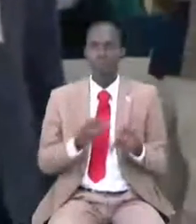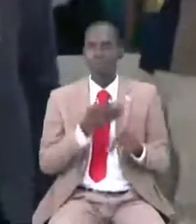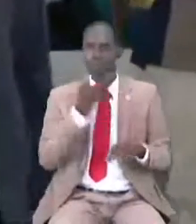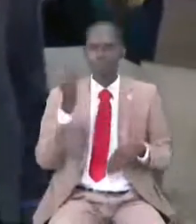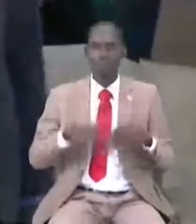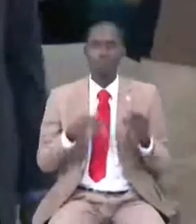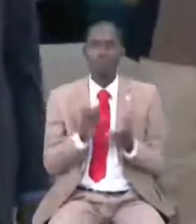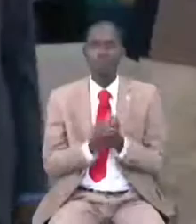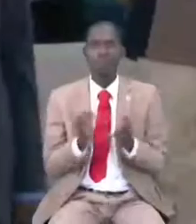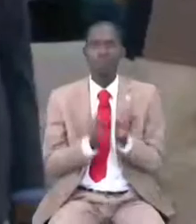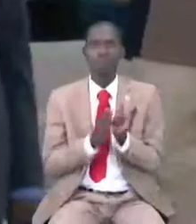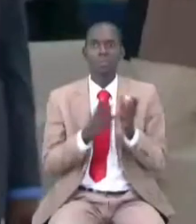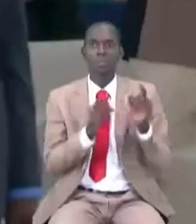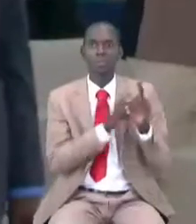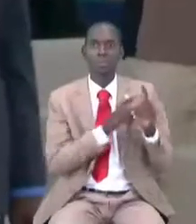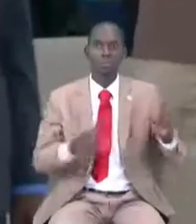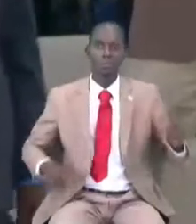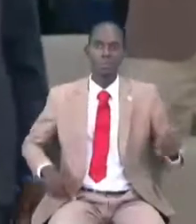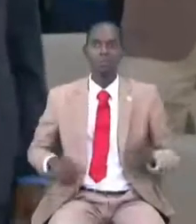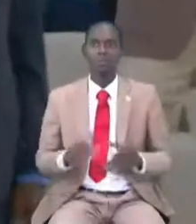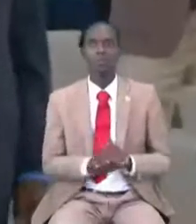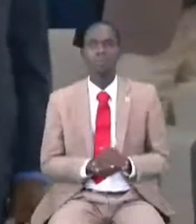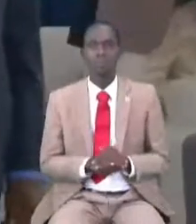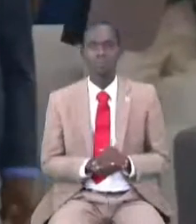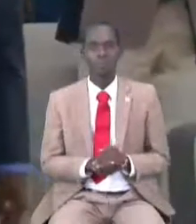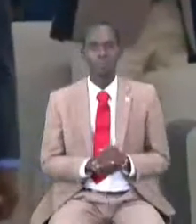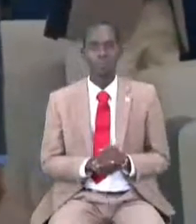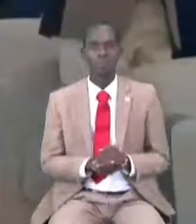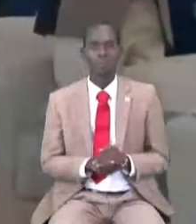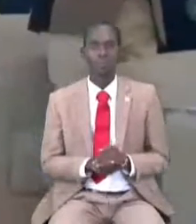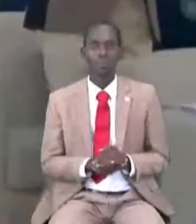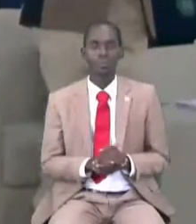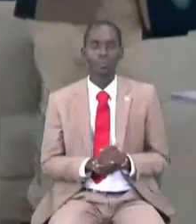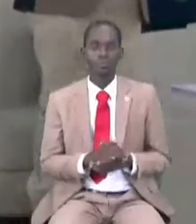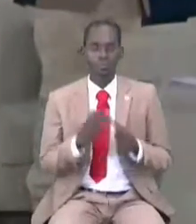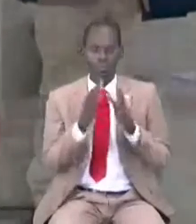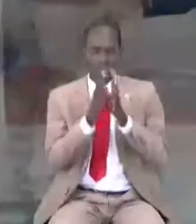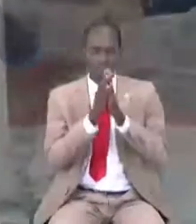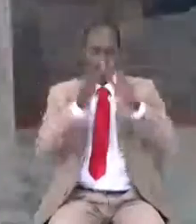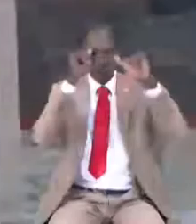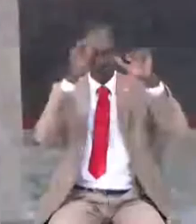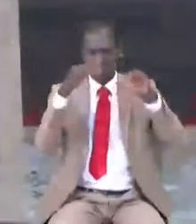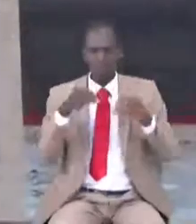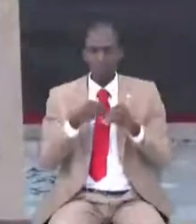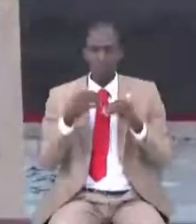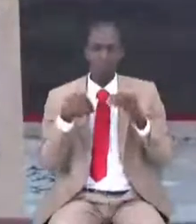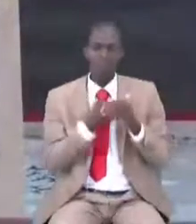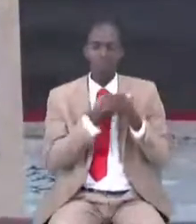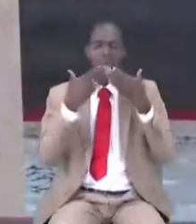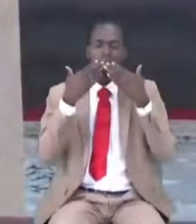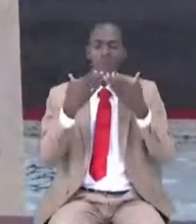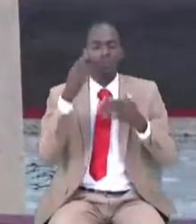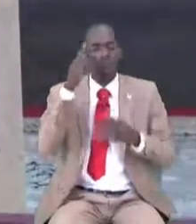Prions ensemble. Père, te remercions pour ce moment. Merci pour ta parole. Merci pour